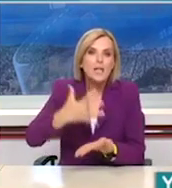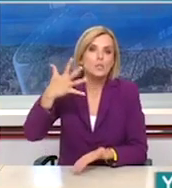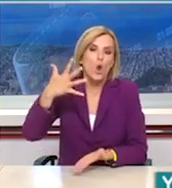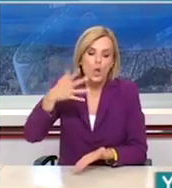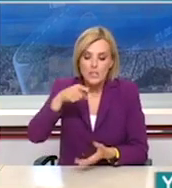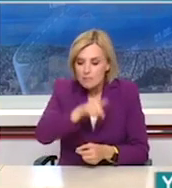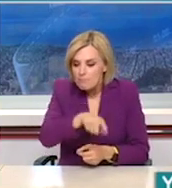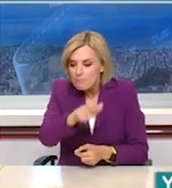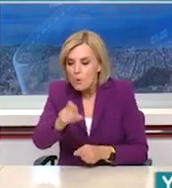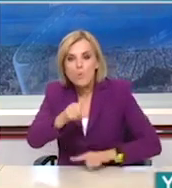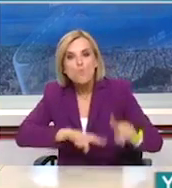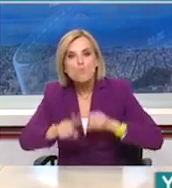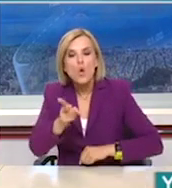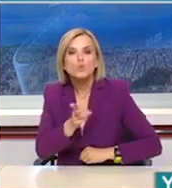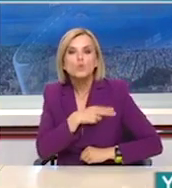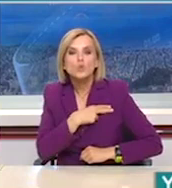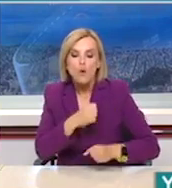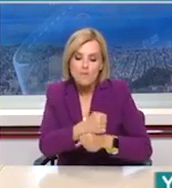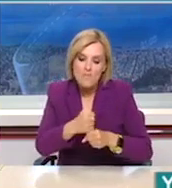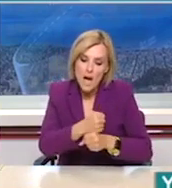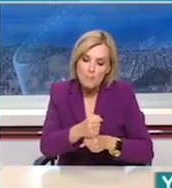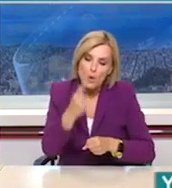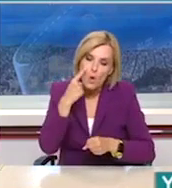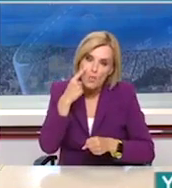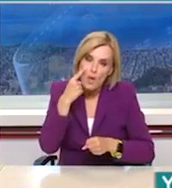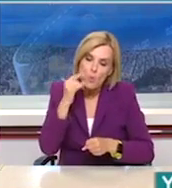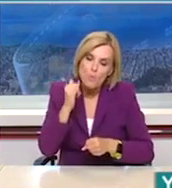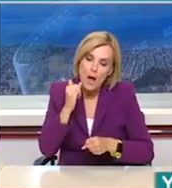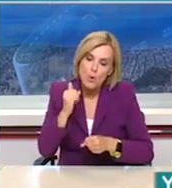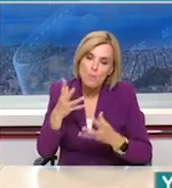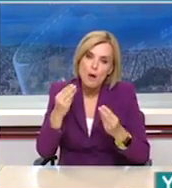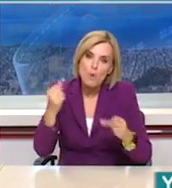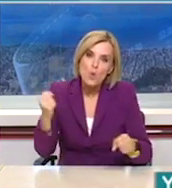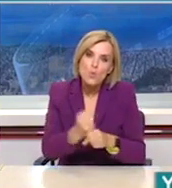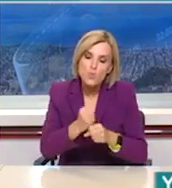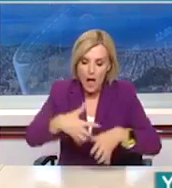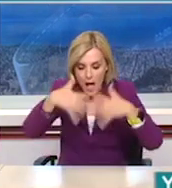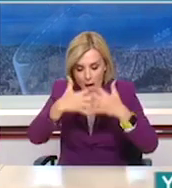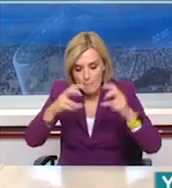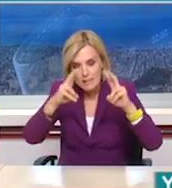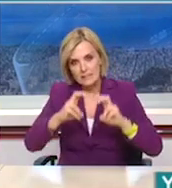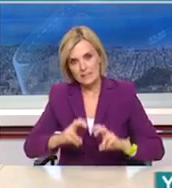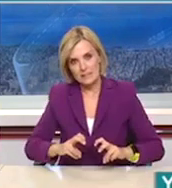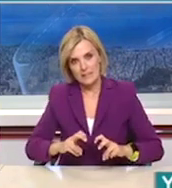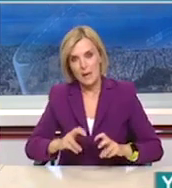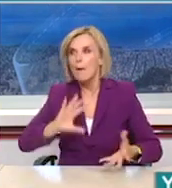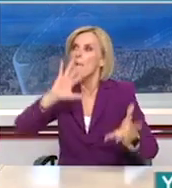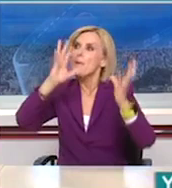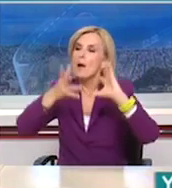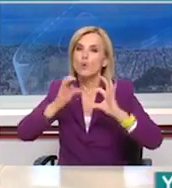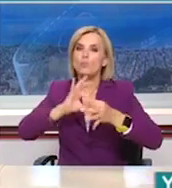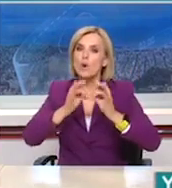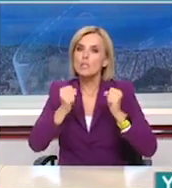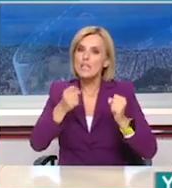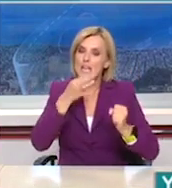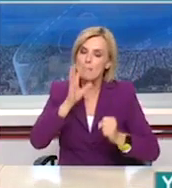τυχιοποιημένων κλινικών μελετών, άρα είναι νωρίς να το καταδικάσουμε. Και ο WHO, ο Παγκόσμιος Οργανισμός Υγείας, δεν το καταδίκασε. Έβαλε απλά ένα stop